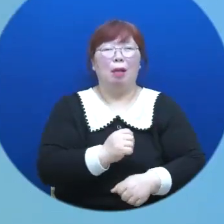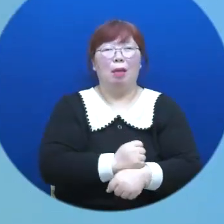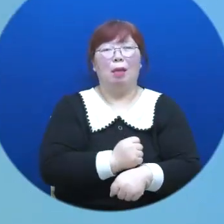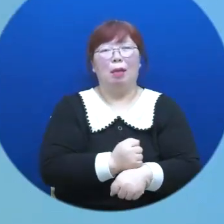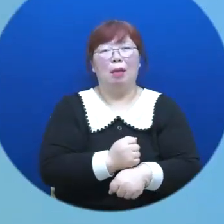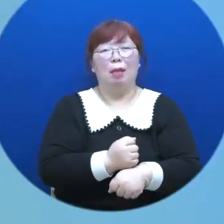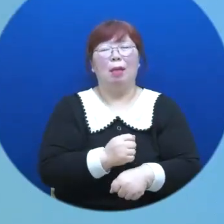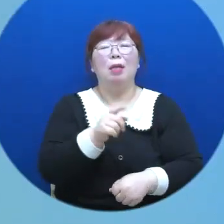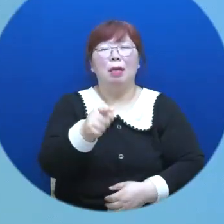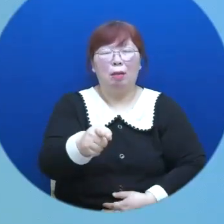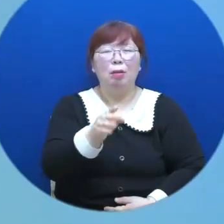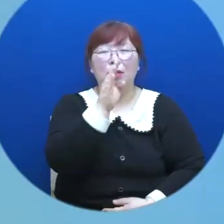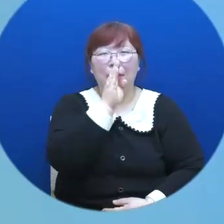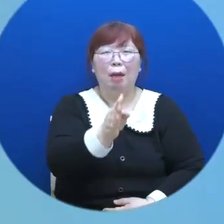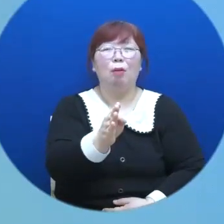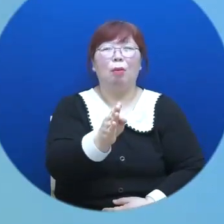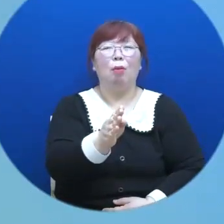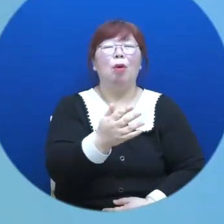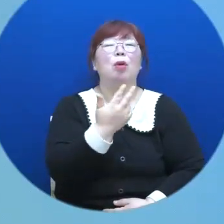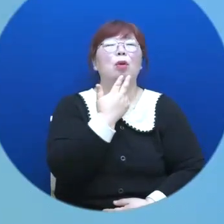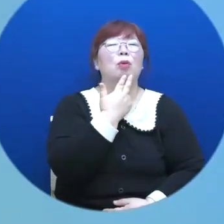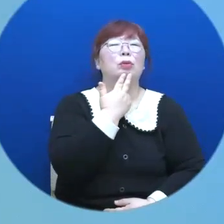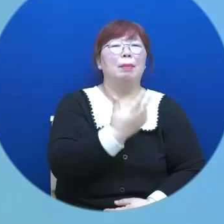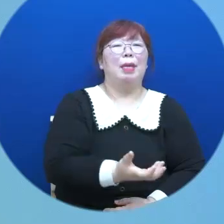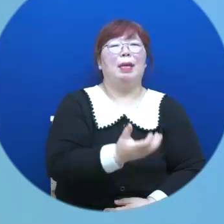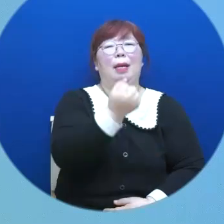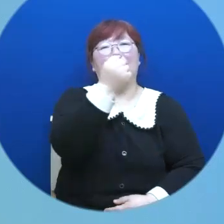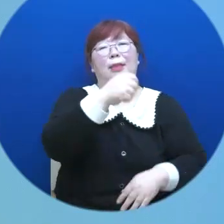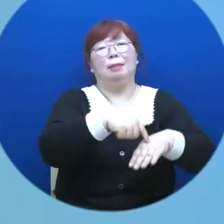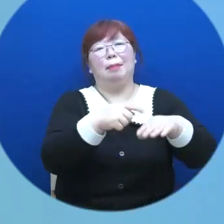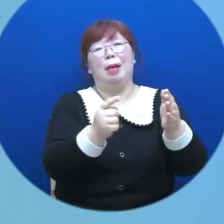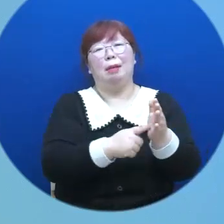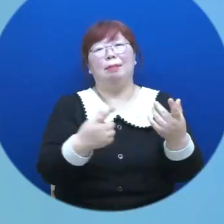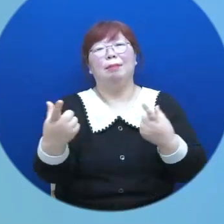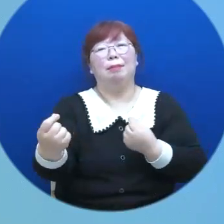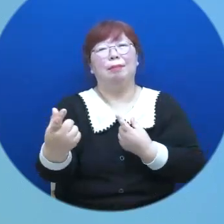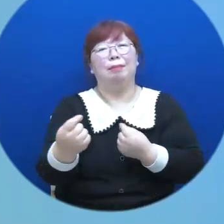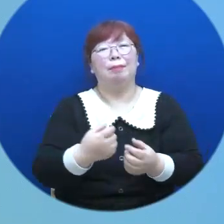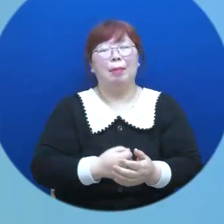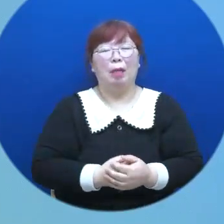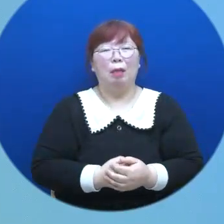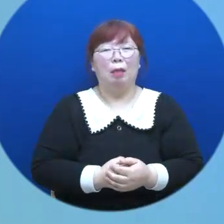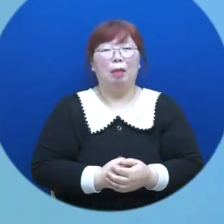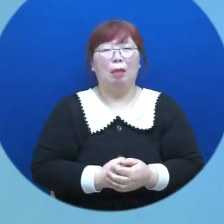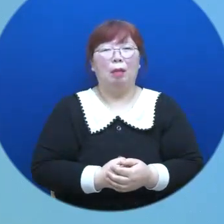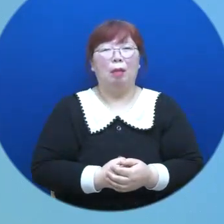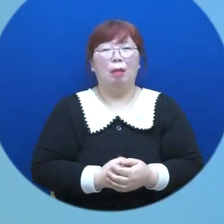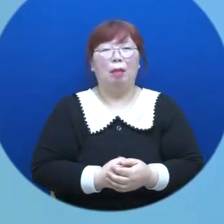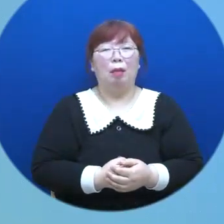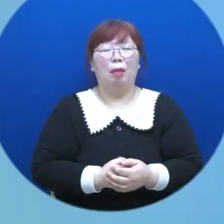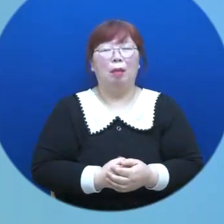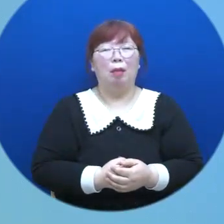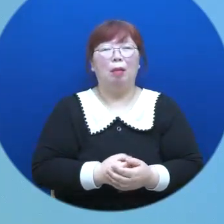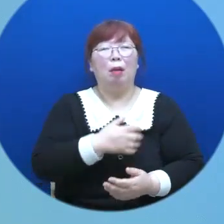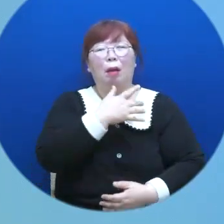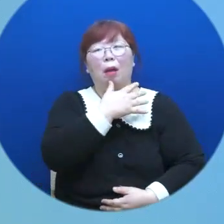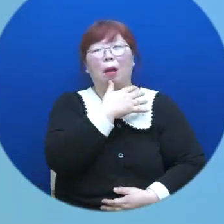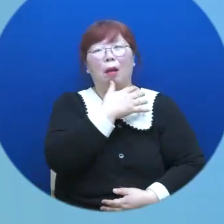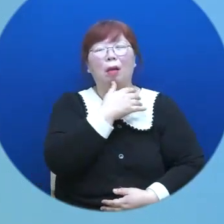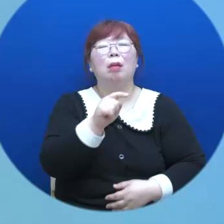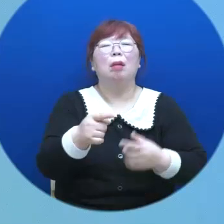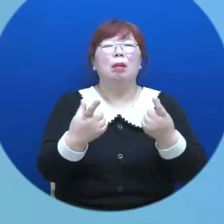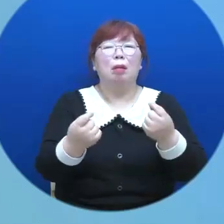이것이 바로 요셉이 가졌던 마음이구나. 그 마음을 드는 거예요. 이런